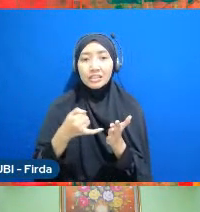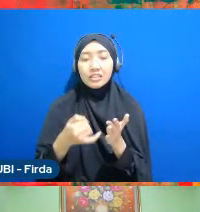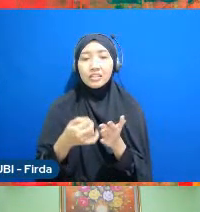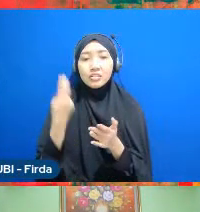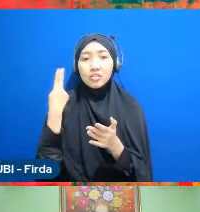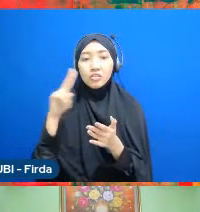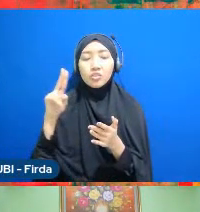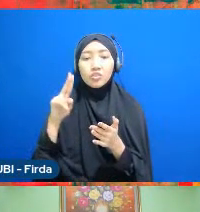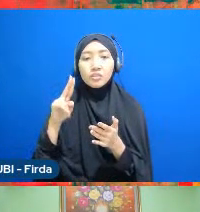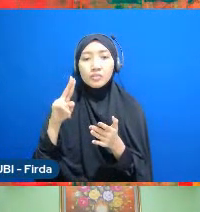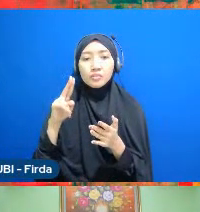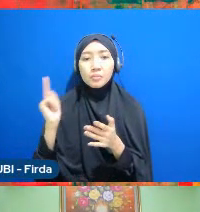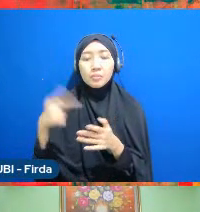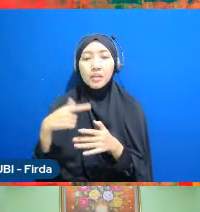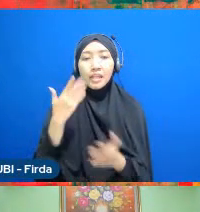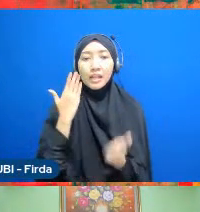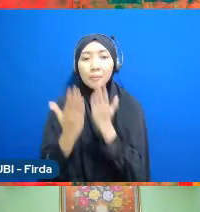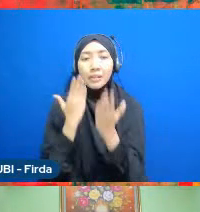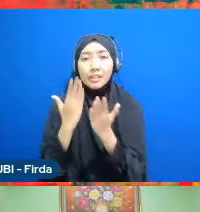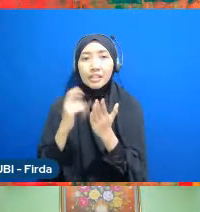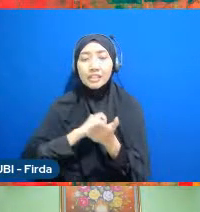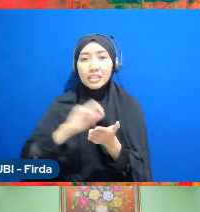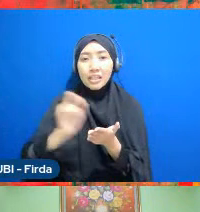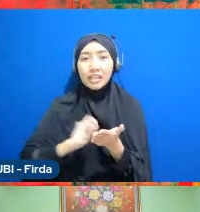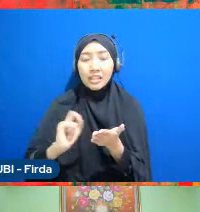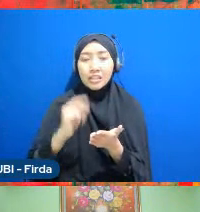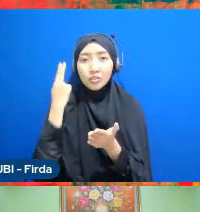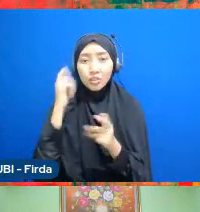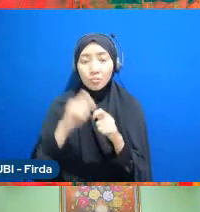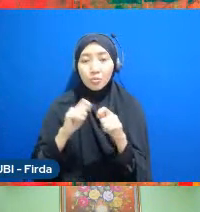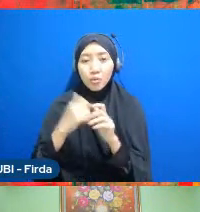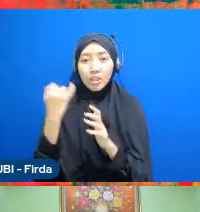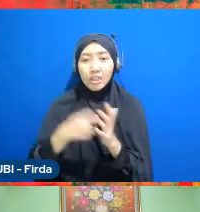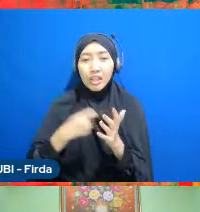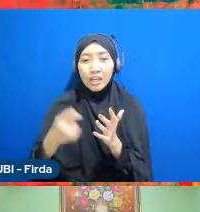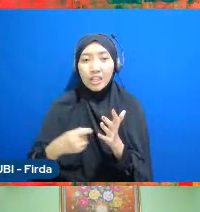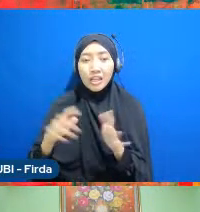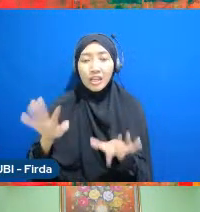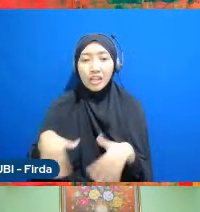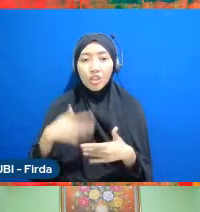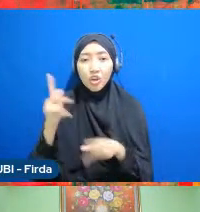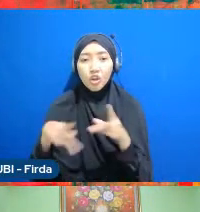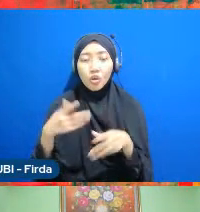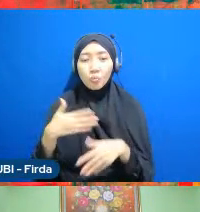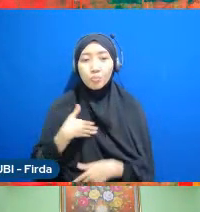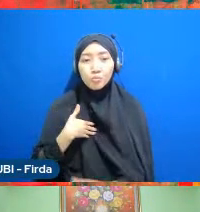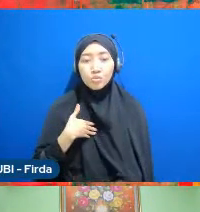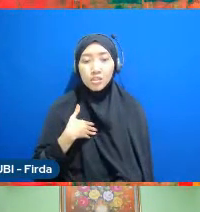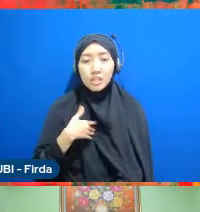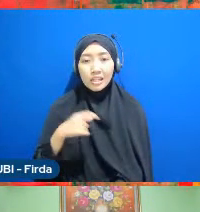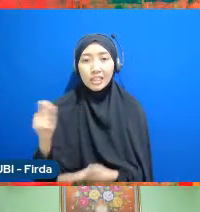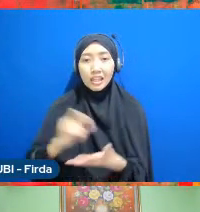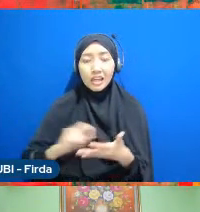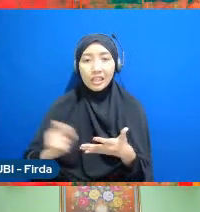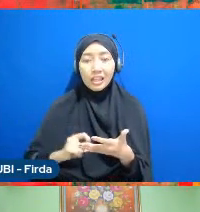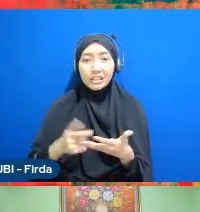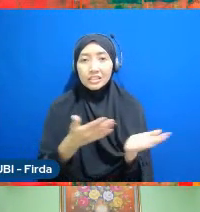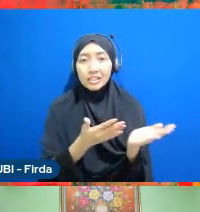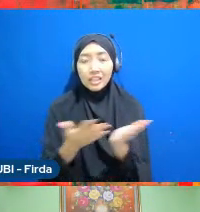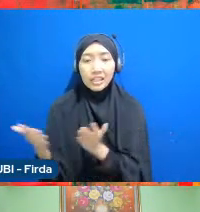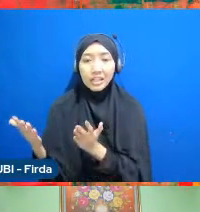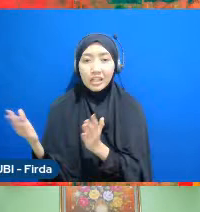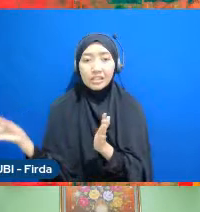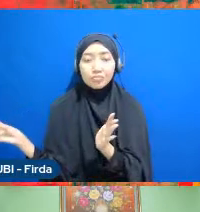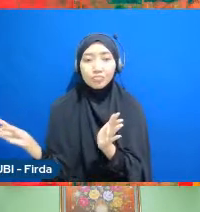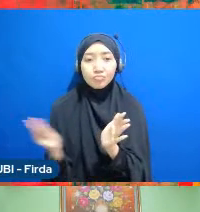untuk gunakan aplikasi tanda tangan untuk membuat tanda tangan, atau kalau sudah mempunyai tanda tangan silakan untuk